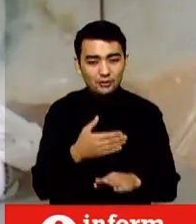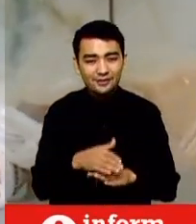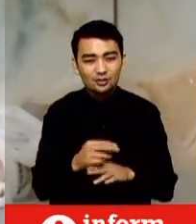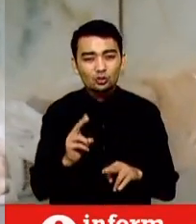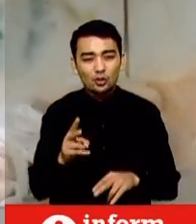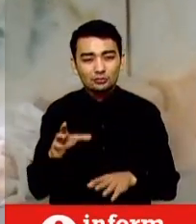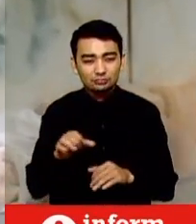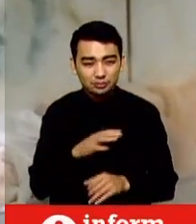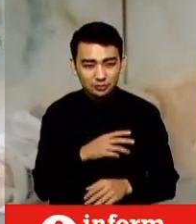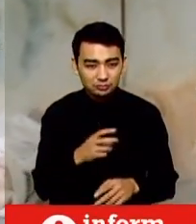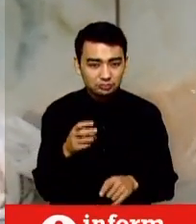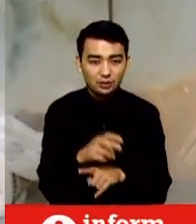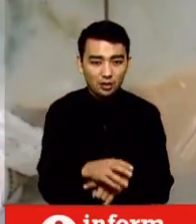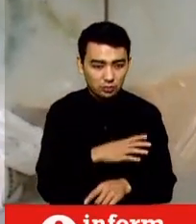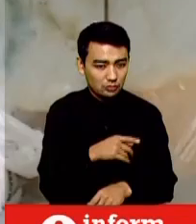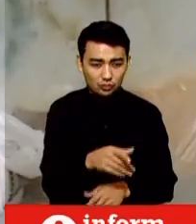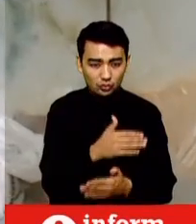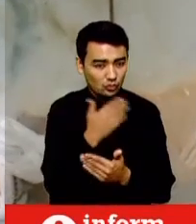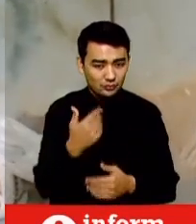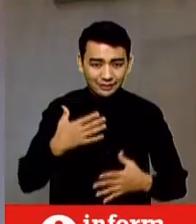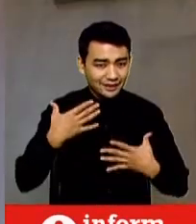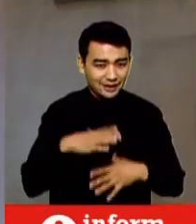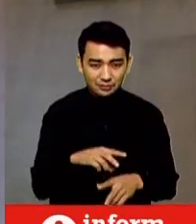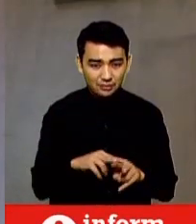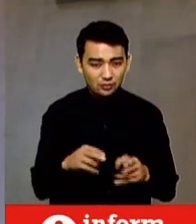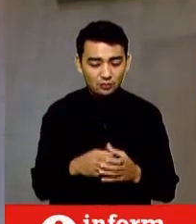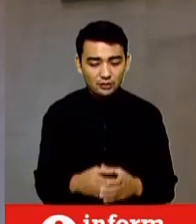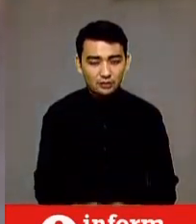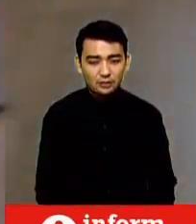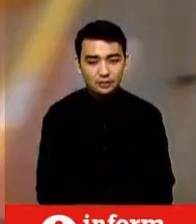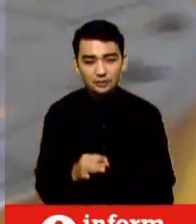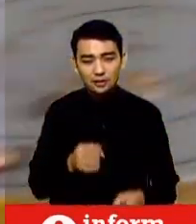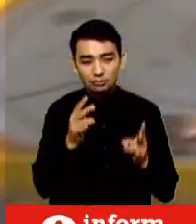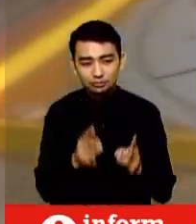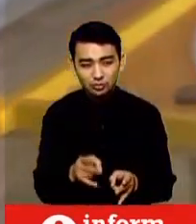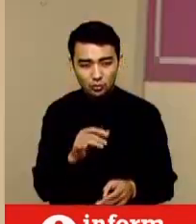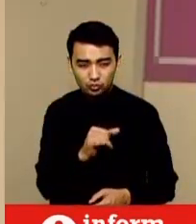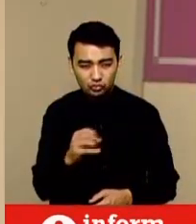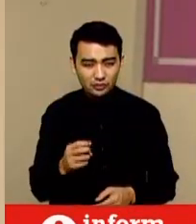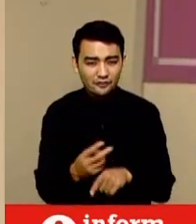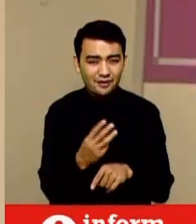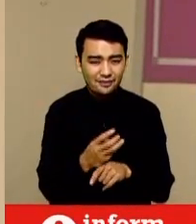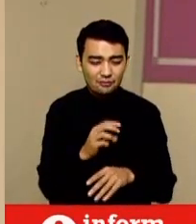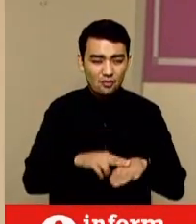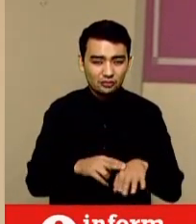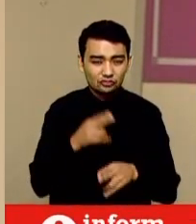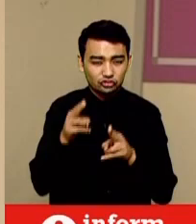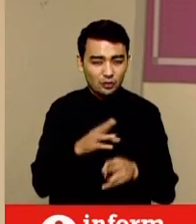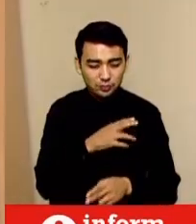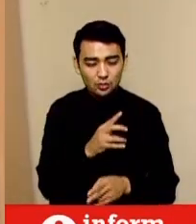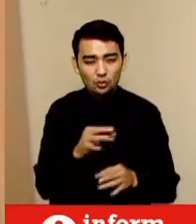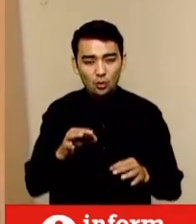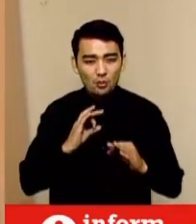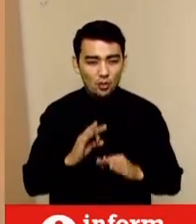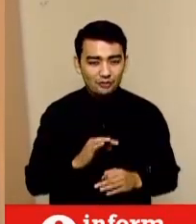по-моему, приходили. Их нету здесь, не были никаких. Выяснилось, что пострадавшие уже не раз обращались в полицию, однако прокуратура